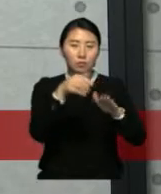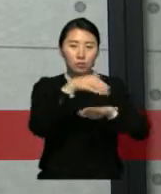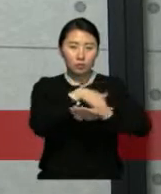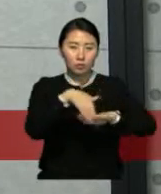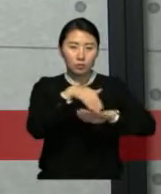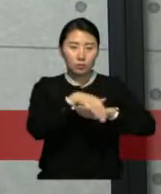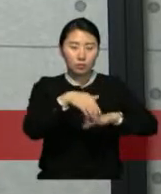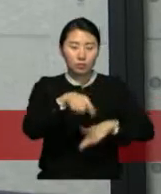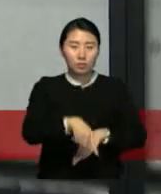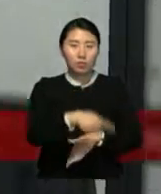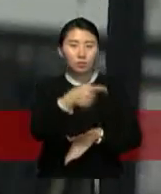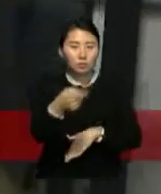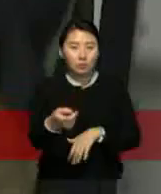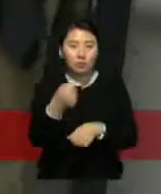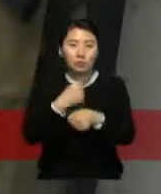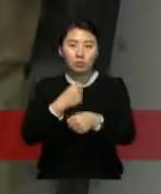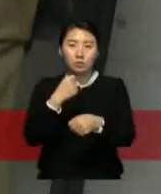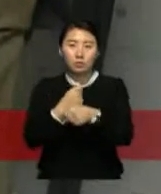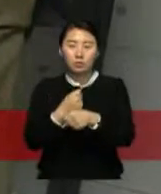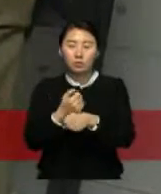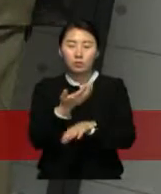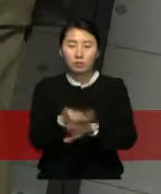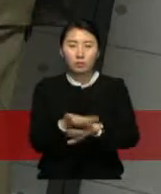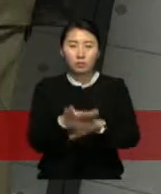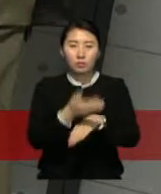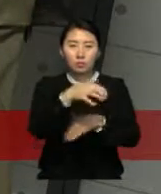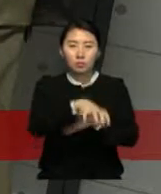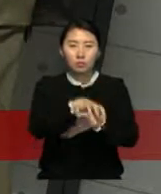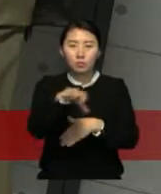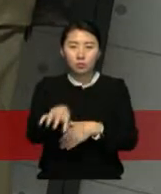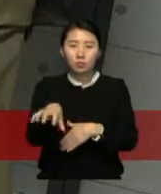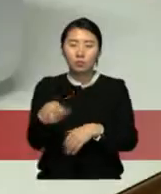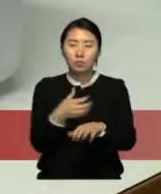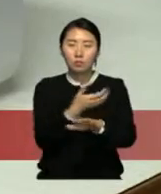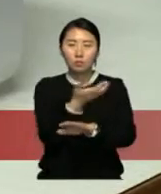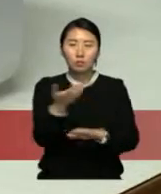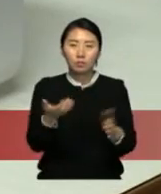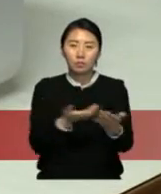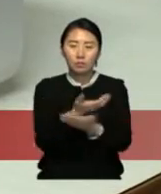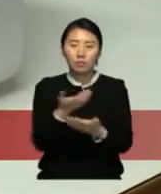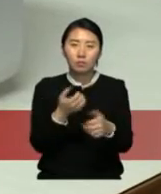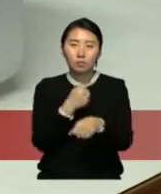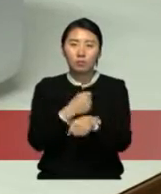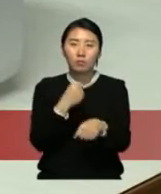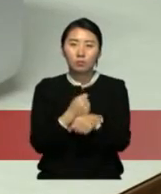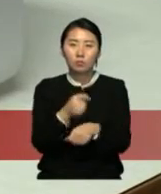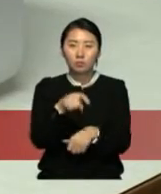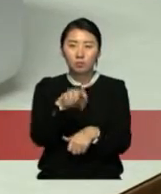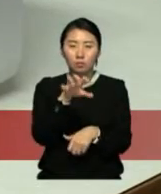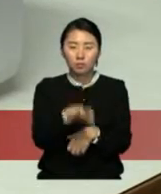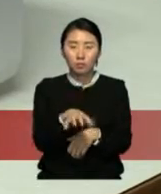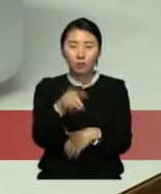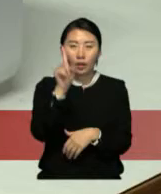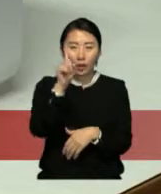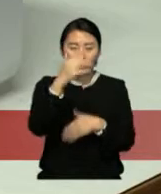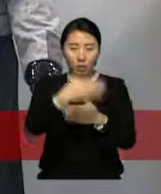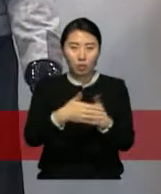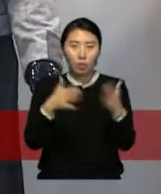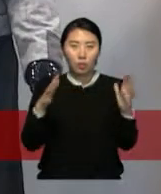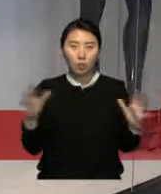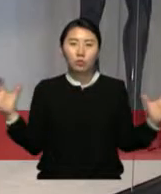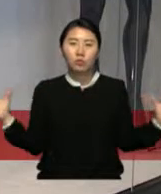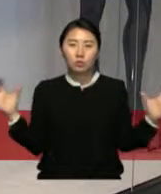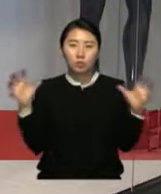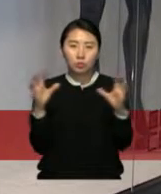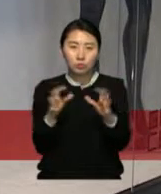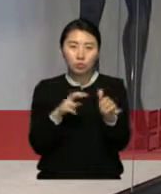가서 다시 또 원단 해서 샘플실 가서 또 샘플하고 이렇게 좀 그랬었는데 여기서는 그냥 바로 이 한 공간에서